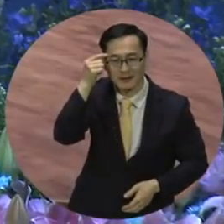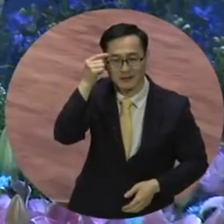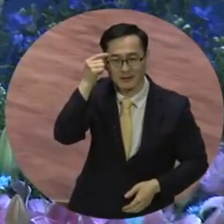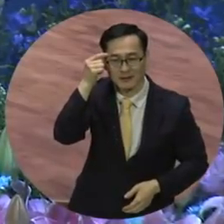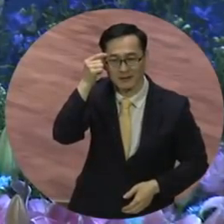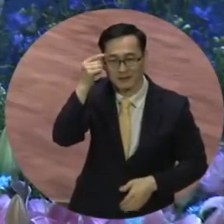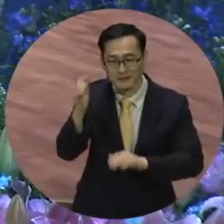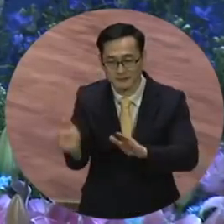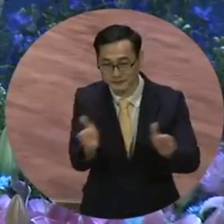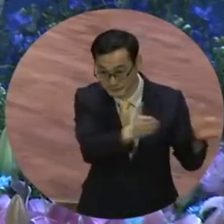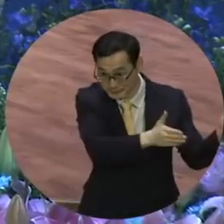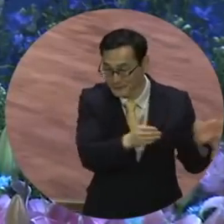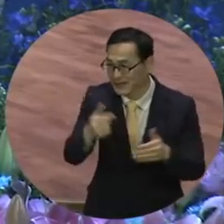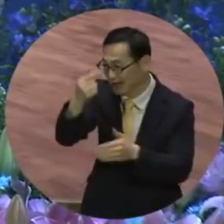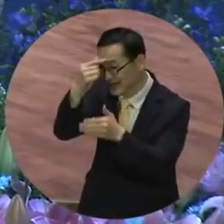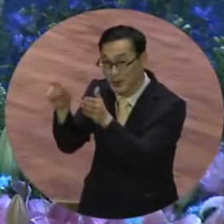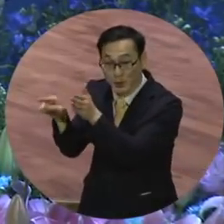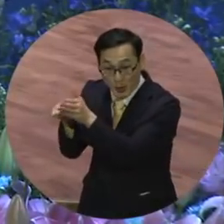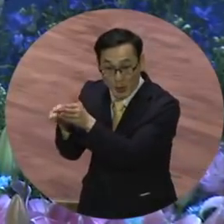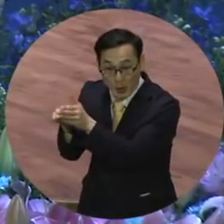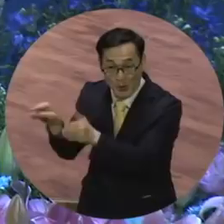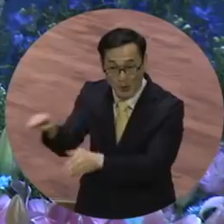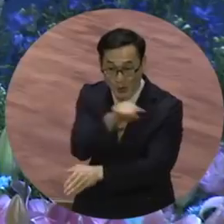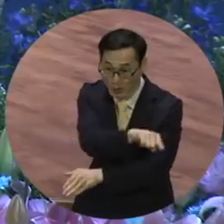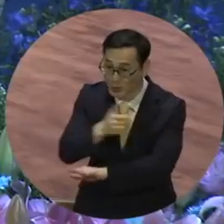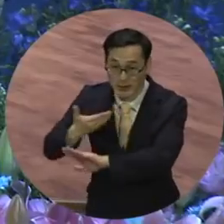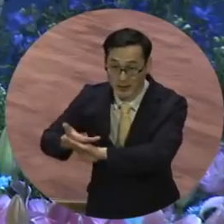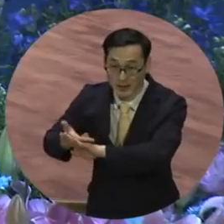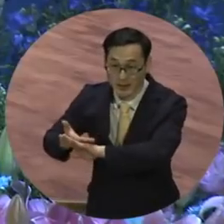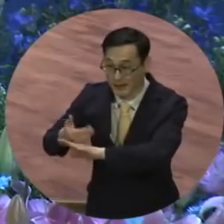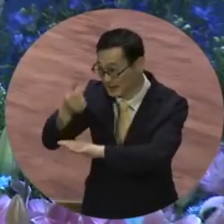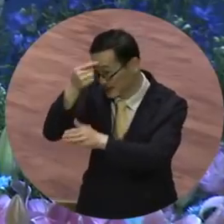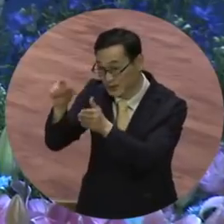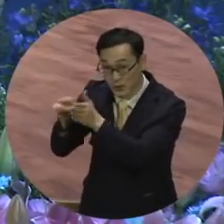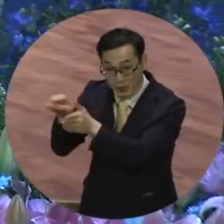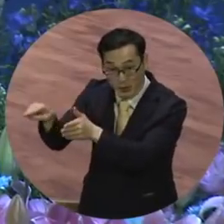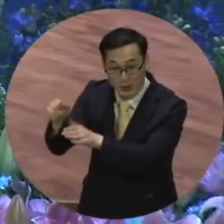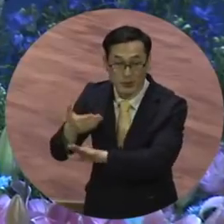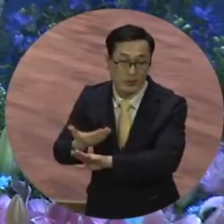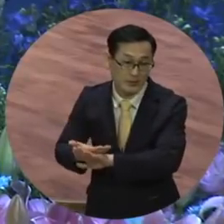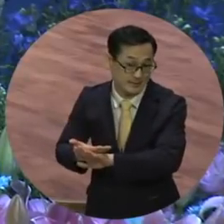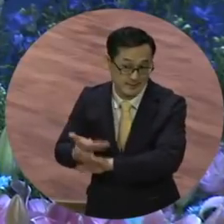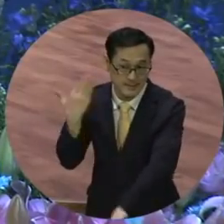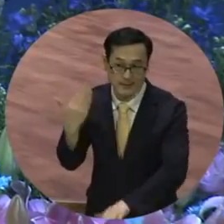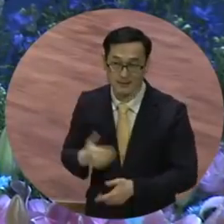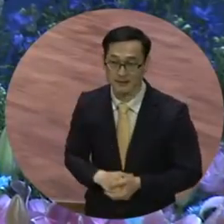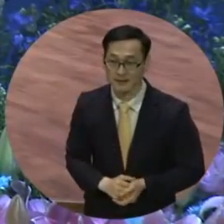기독교는 잘 들으세요. 이런 종교와 완전히 다릅니다.